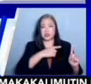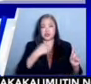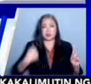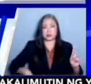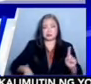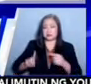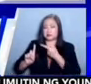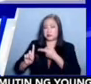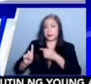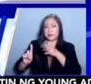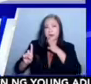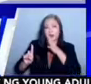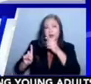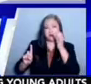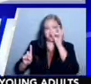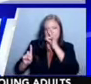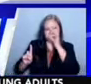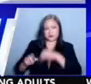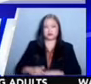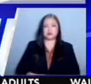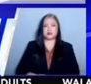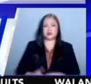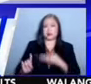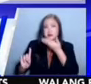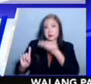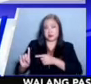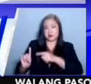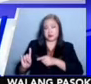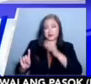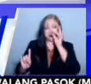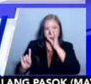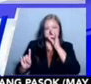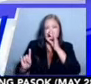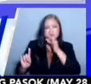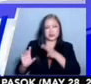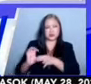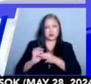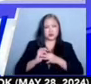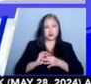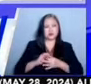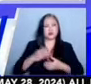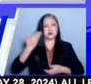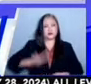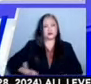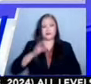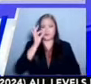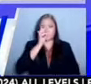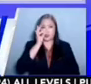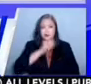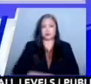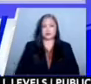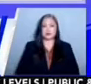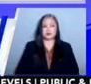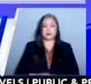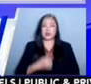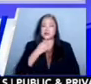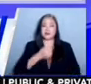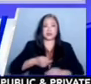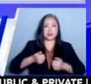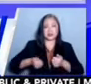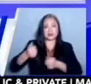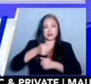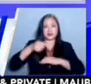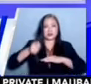nakasalalay sa kanyang ina ang kanyang pagkapilipino ayon kay retired Supreme Court associate justice Vicente Mendoza sa ilalim ng